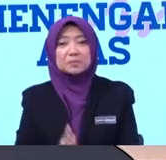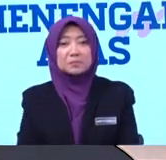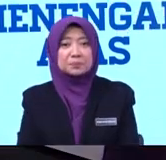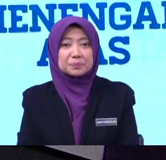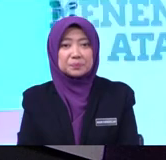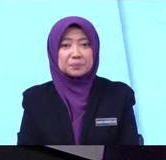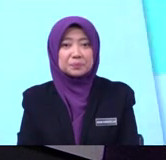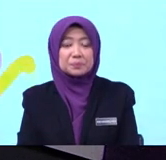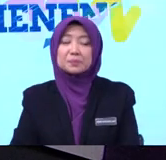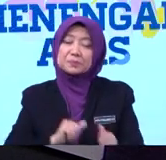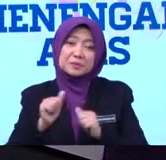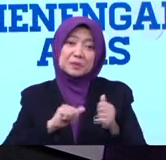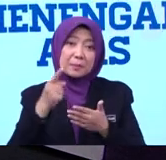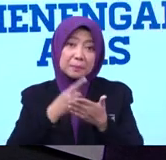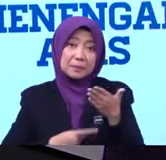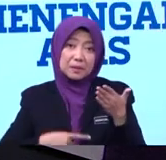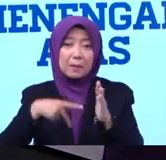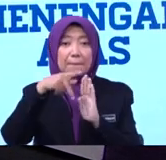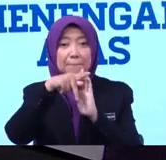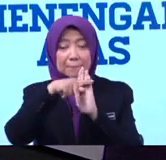apa yang kita katakan